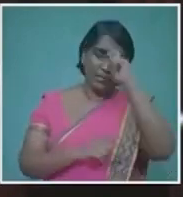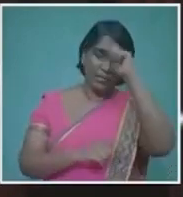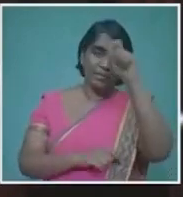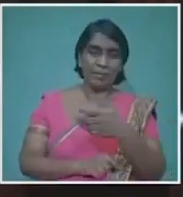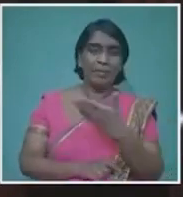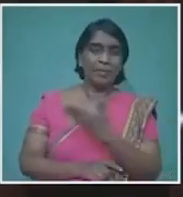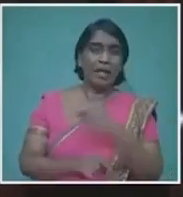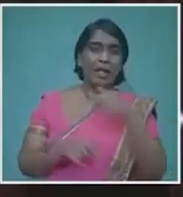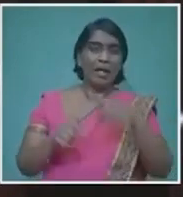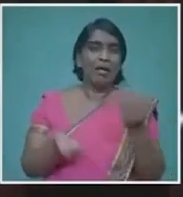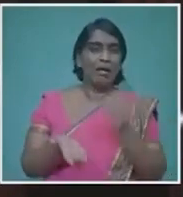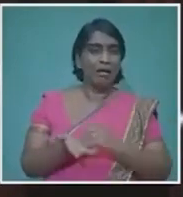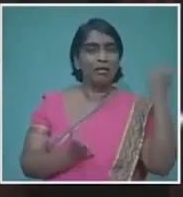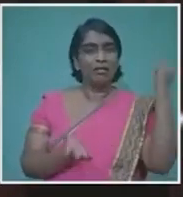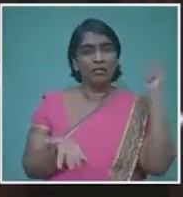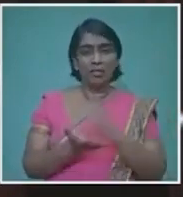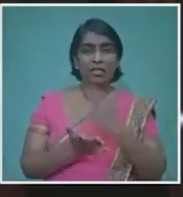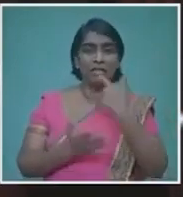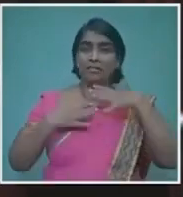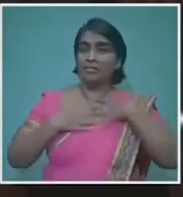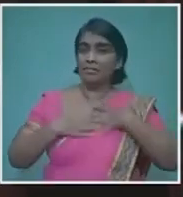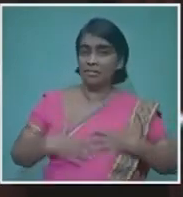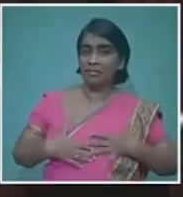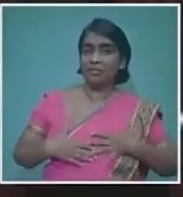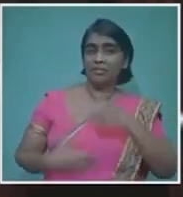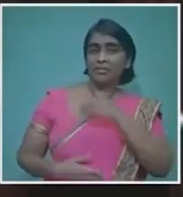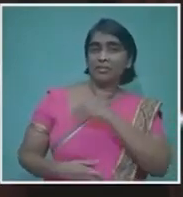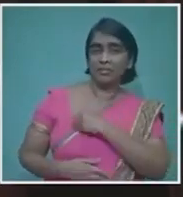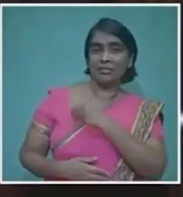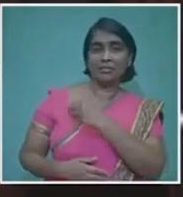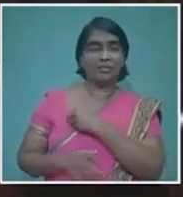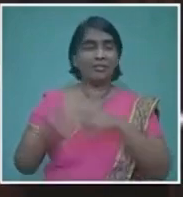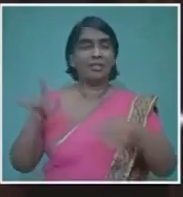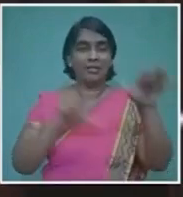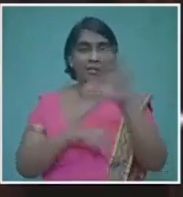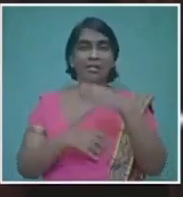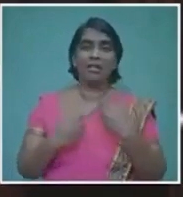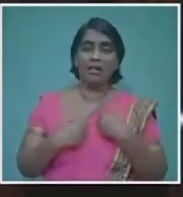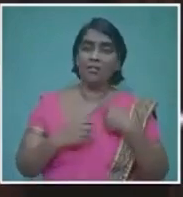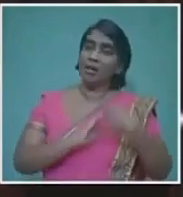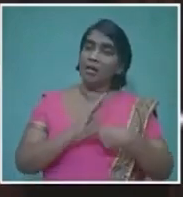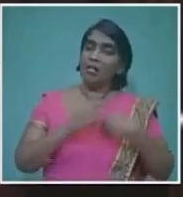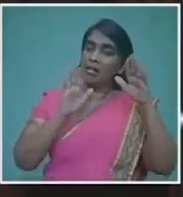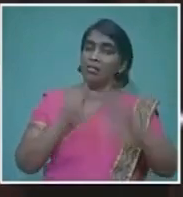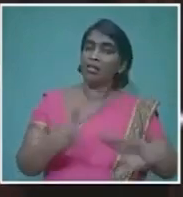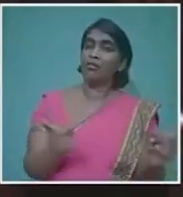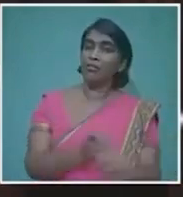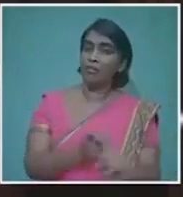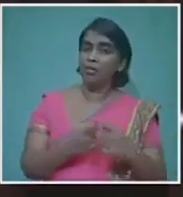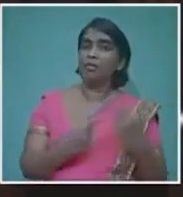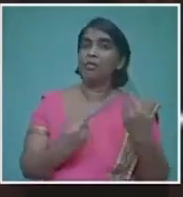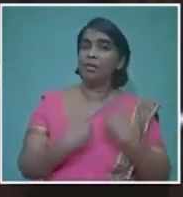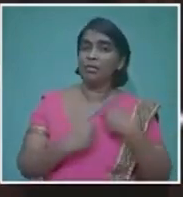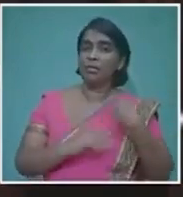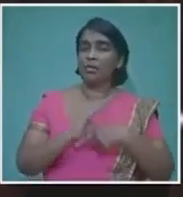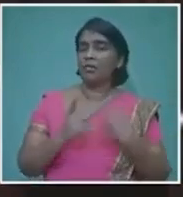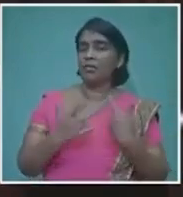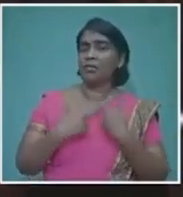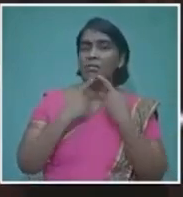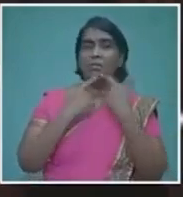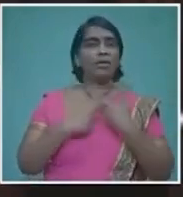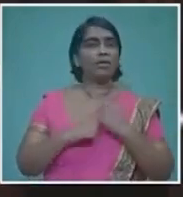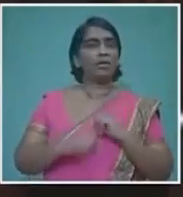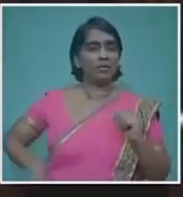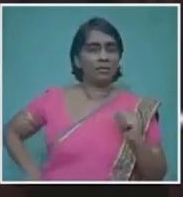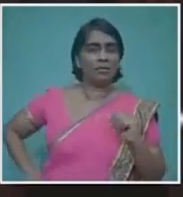මිනිස්සයා ආපහු ලංකාවට ඇවිල්ලා සුදු පාට ෂර්ට් එකේ අර බැජ් එකක් ගහගෙන එහෙම හෙදුවනවා. අපි මේ ලංකාවේ ඉඳලා යුද්ධ කරපු මිනිස්සුන අපිට මේ රටේ තනක් නැහැ කියලා කියන තත්ත්වයට